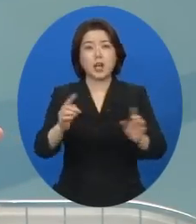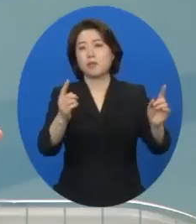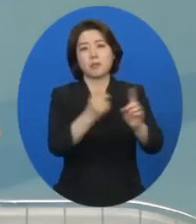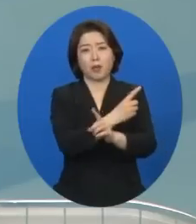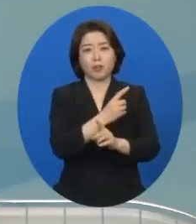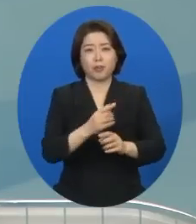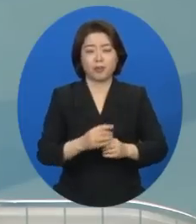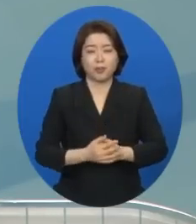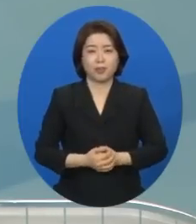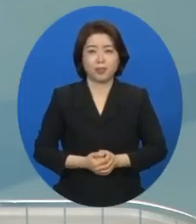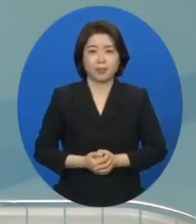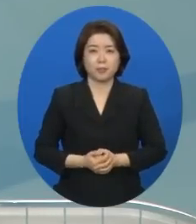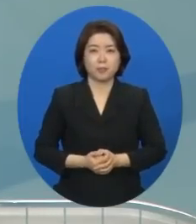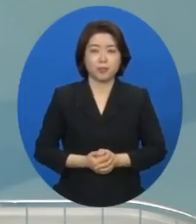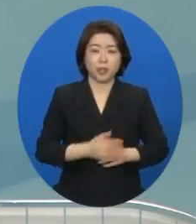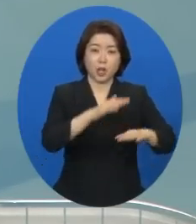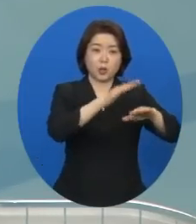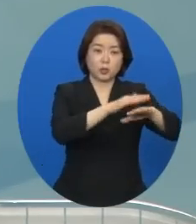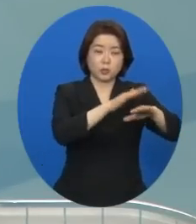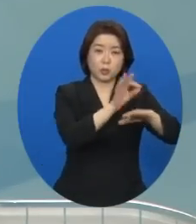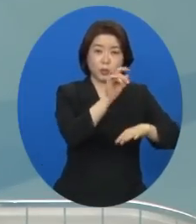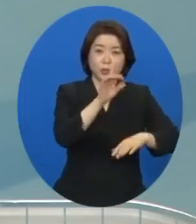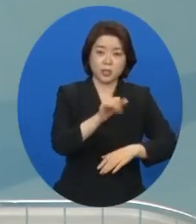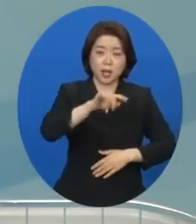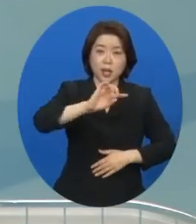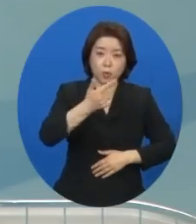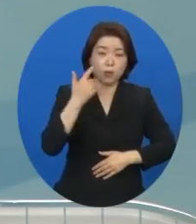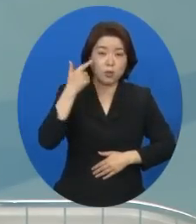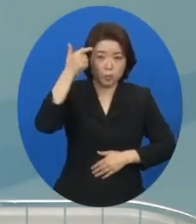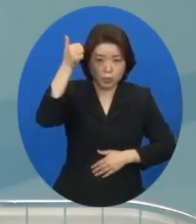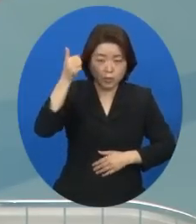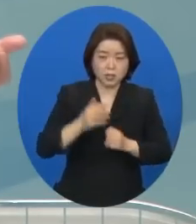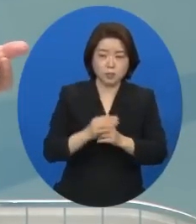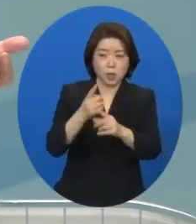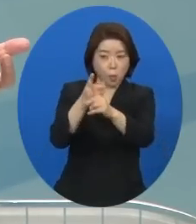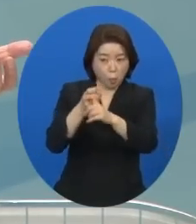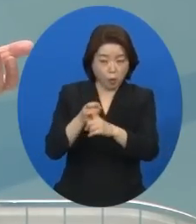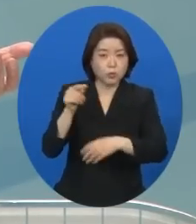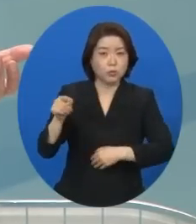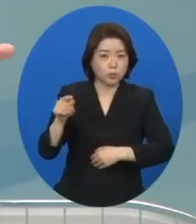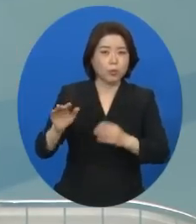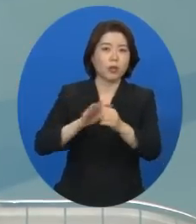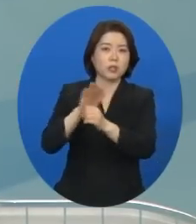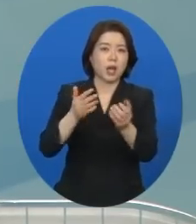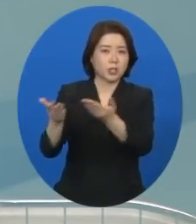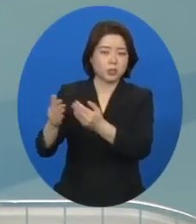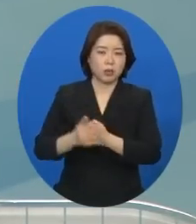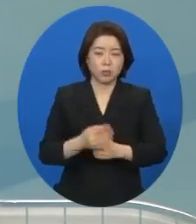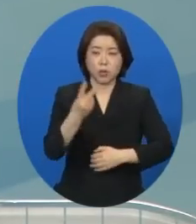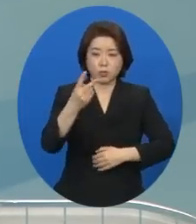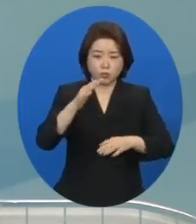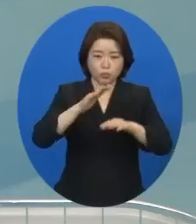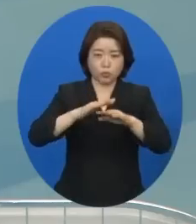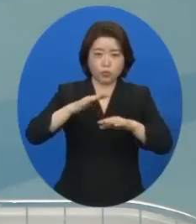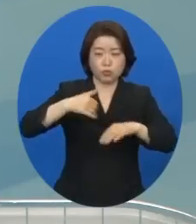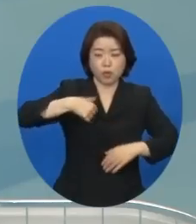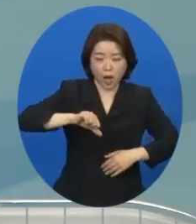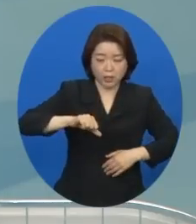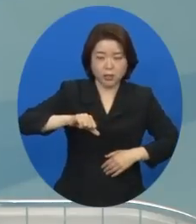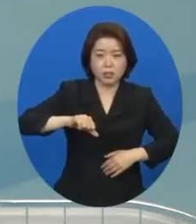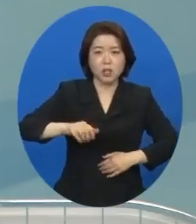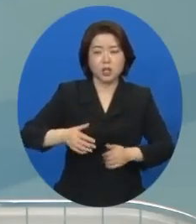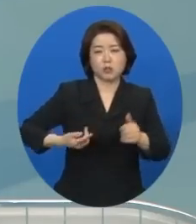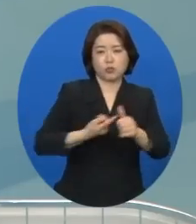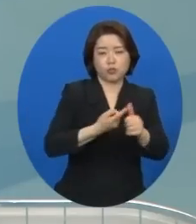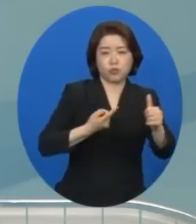버려요. 손양원 목사님은 원수도 사랑했어요. 두 아들 죽인 원수를 양자